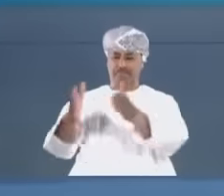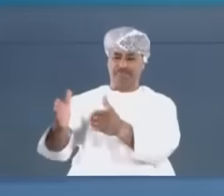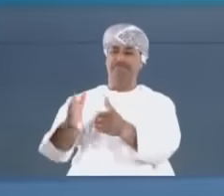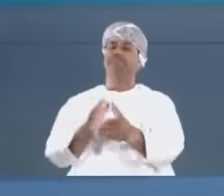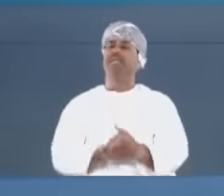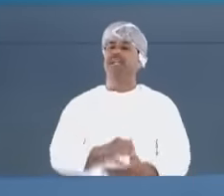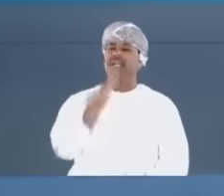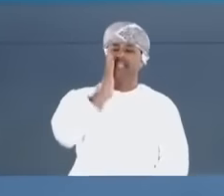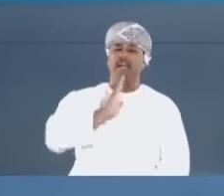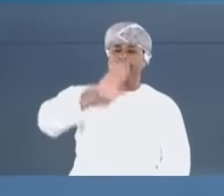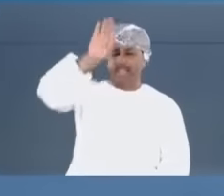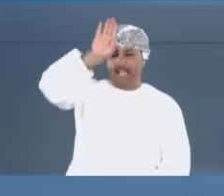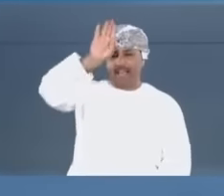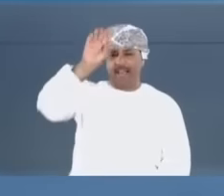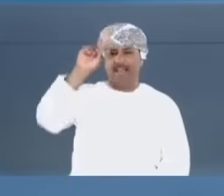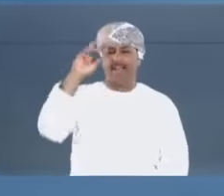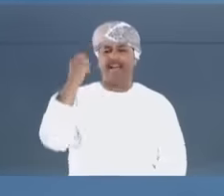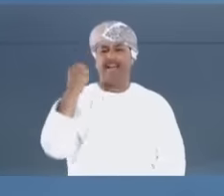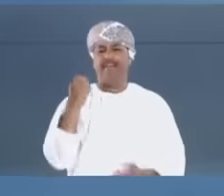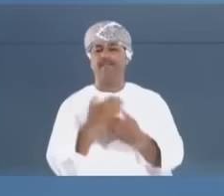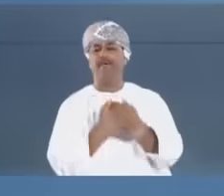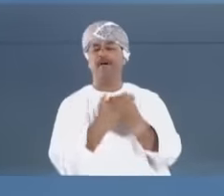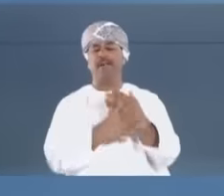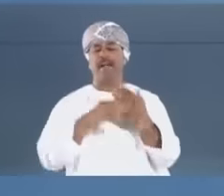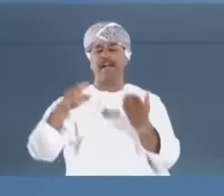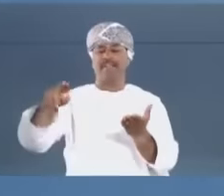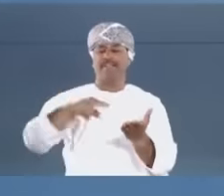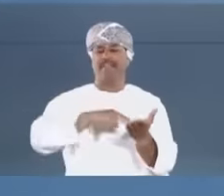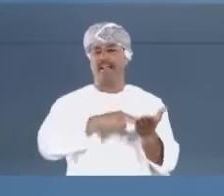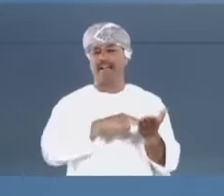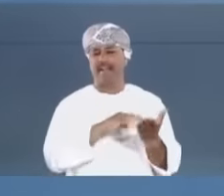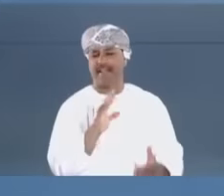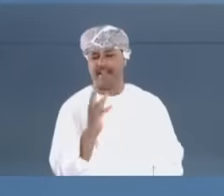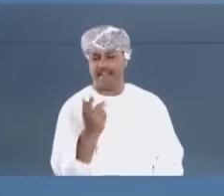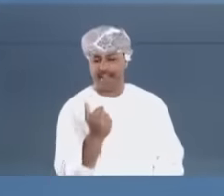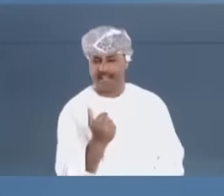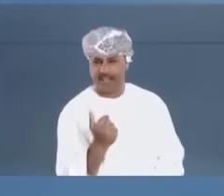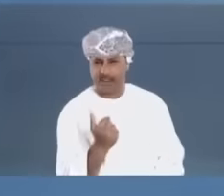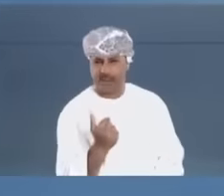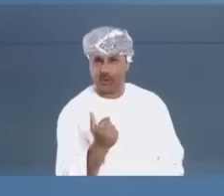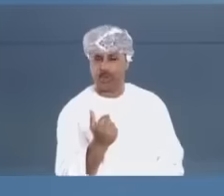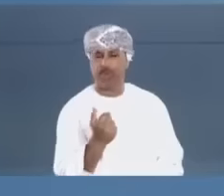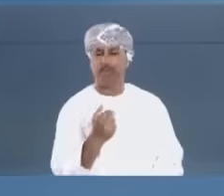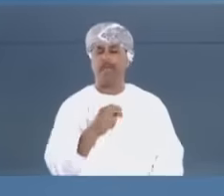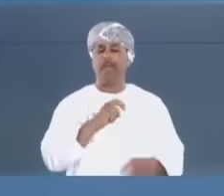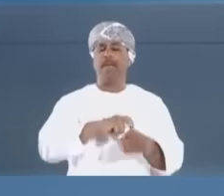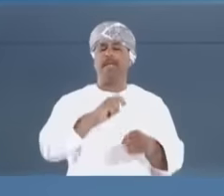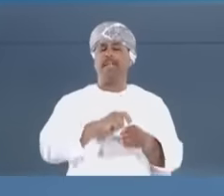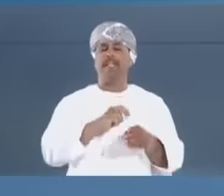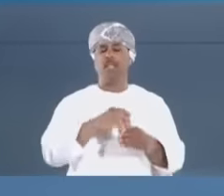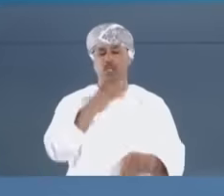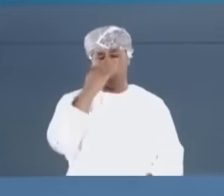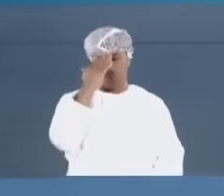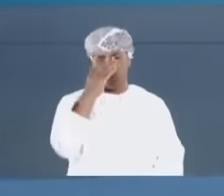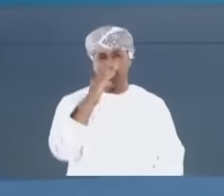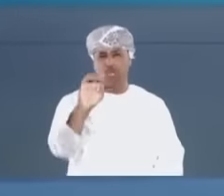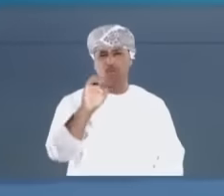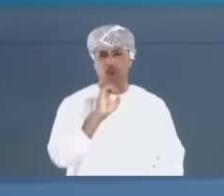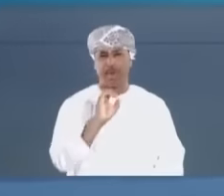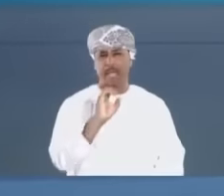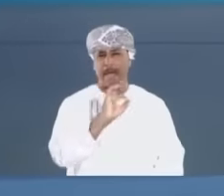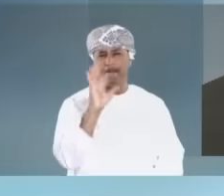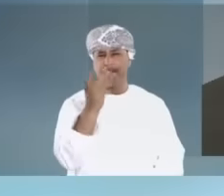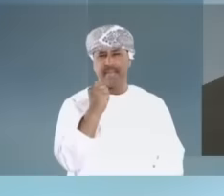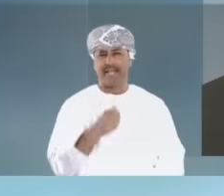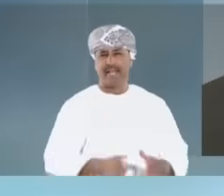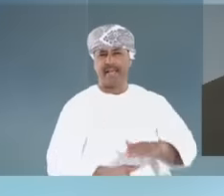تلقى حضرة صاحب الجلالة السلطان قابوس بن سعيد المعظم حفظه الله ورعاه برقية شكر جوابية من